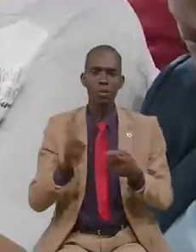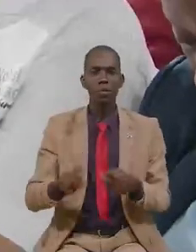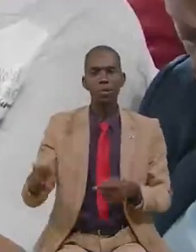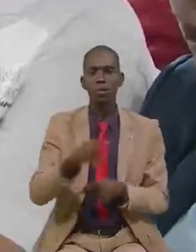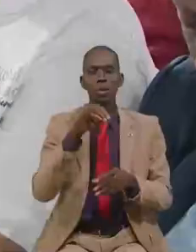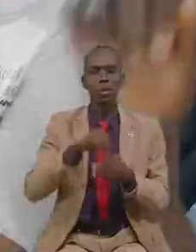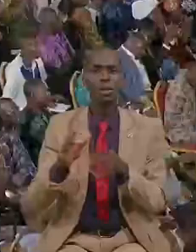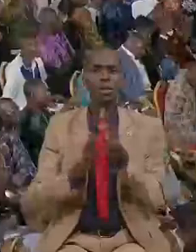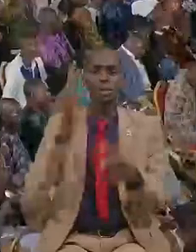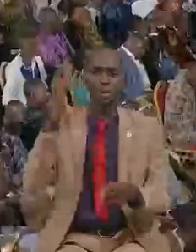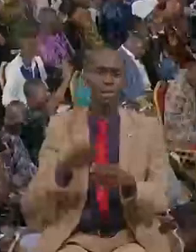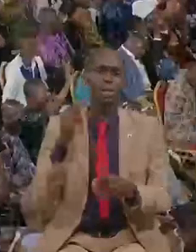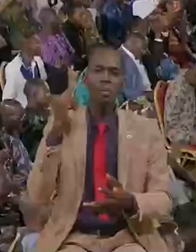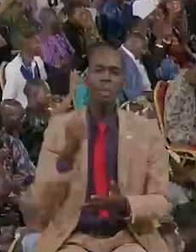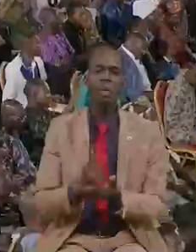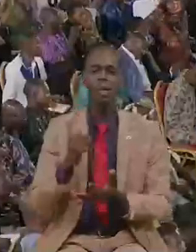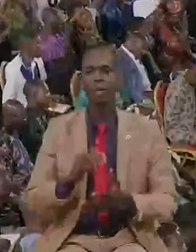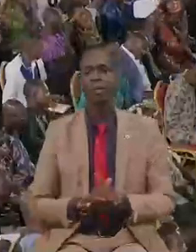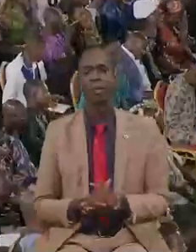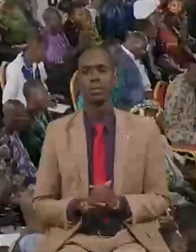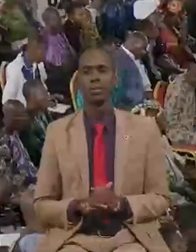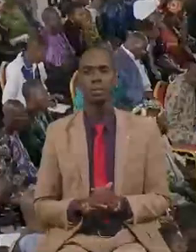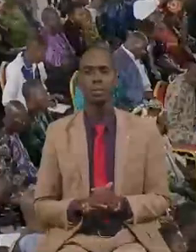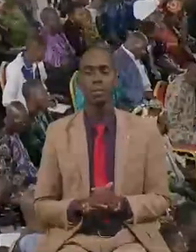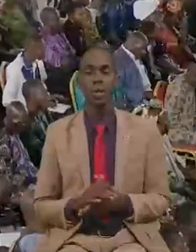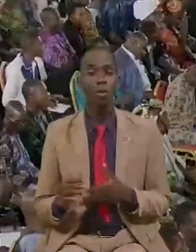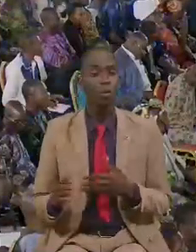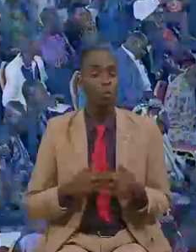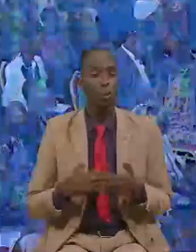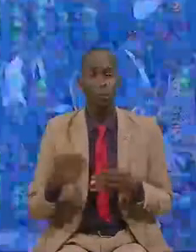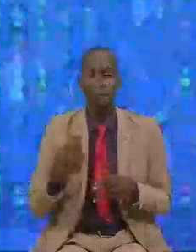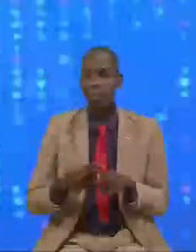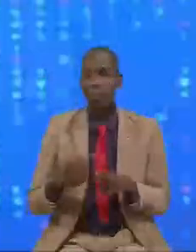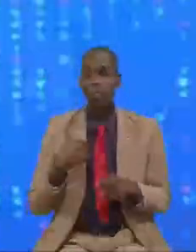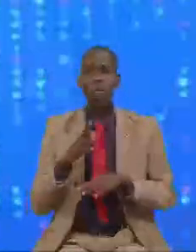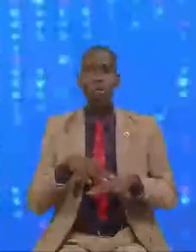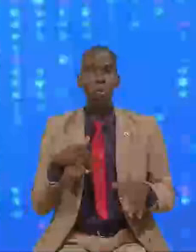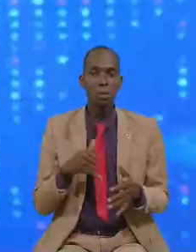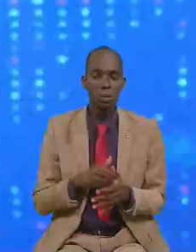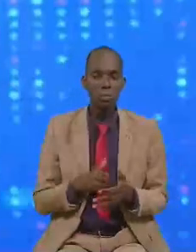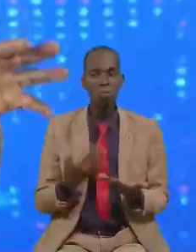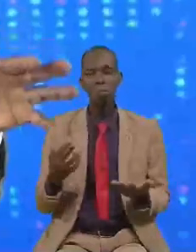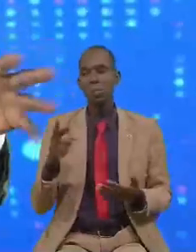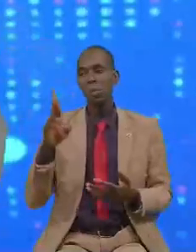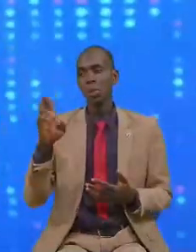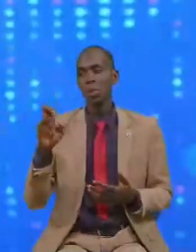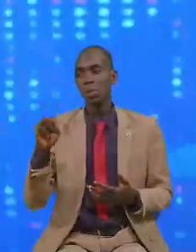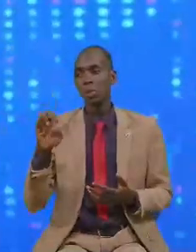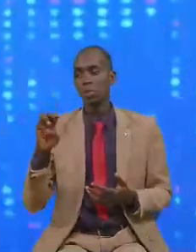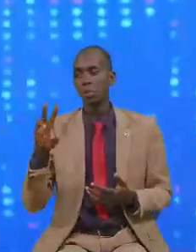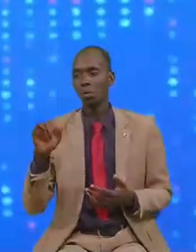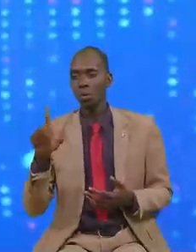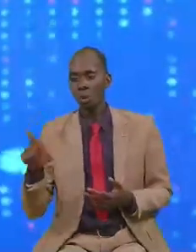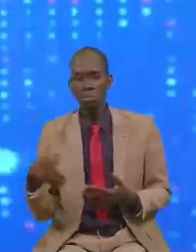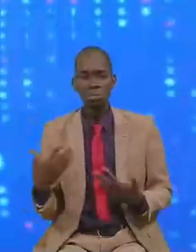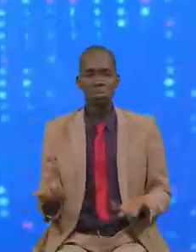de Jésus. Quel que soit le nom qu'on l'appelle, on l'appelle renouvellement, on l'appelle sanctification, on